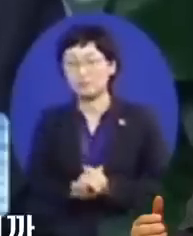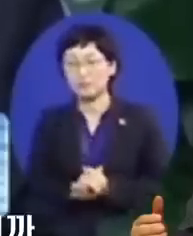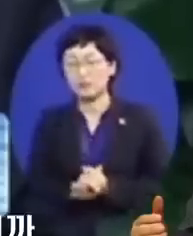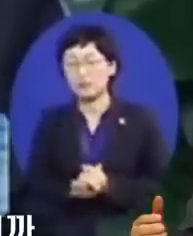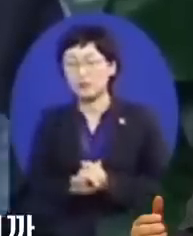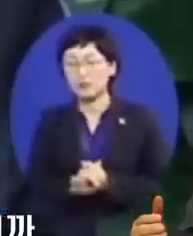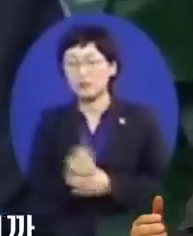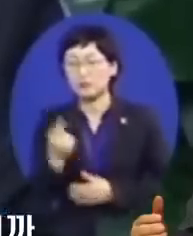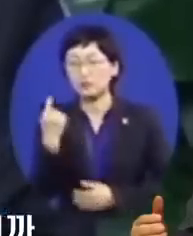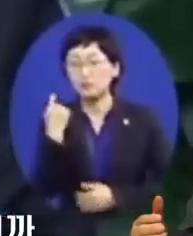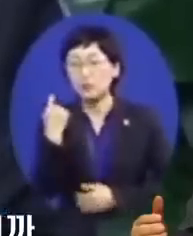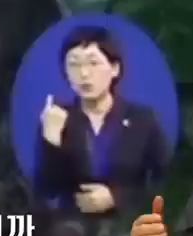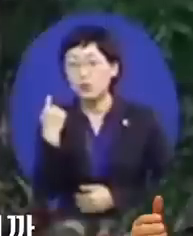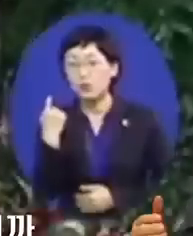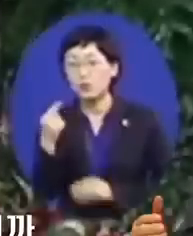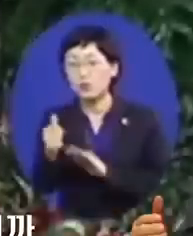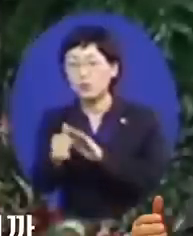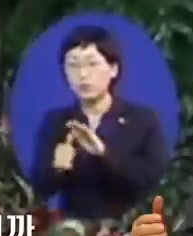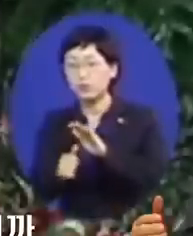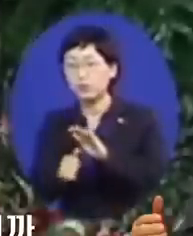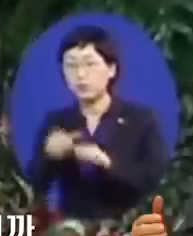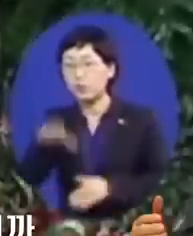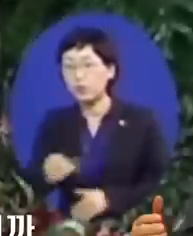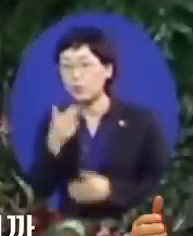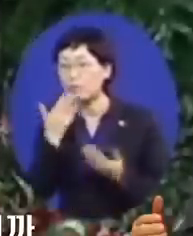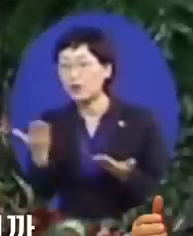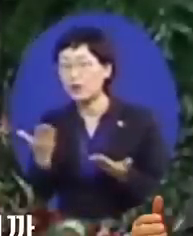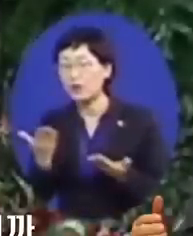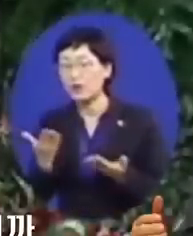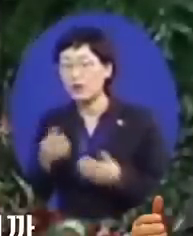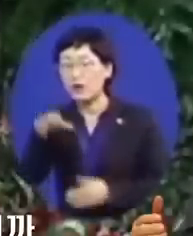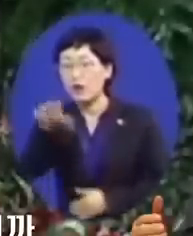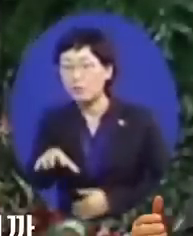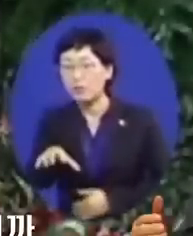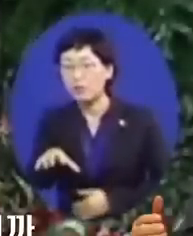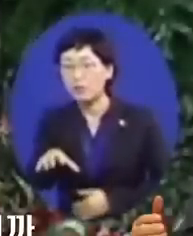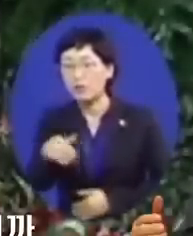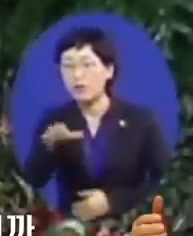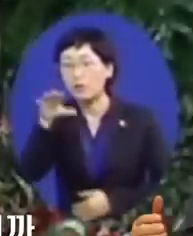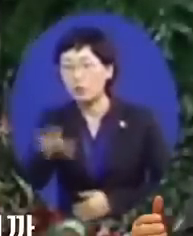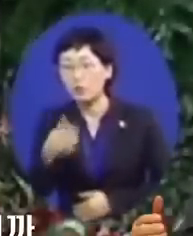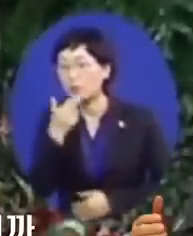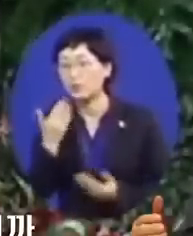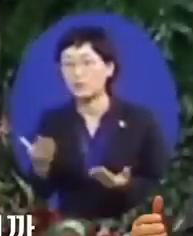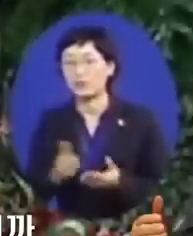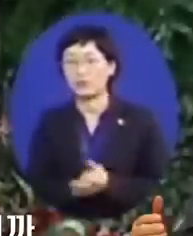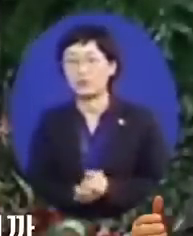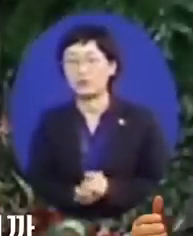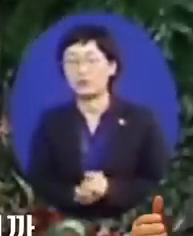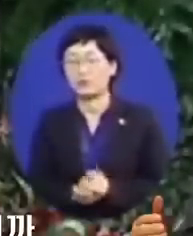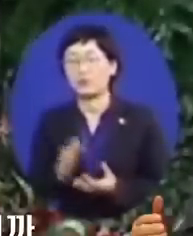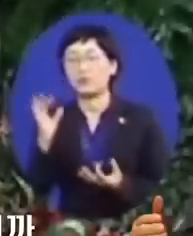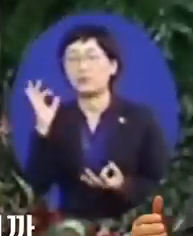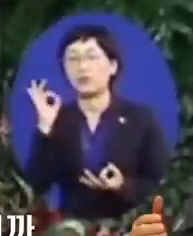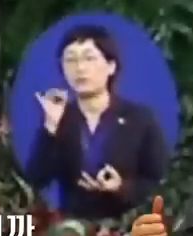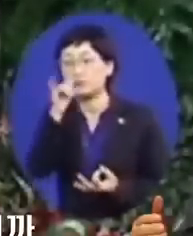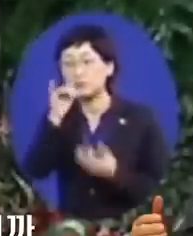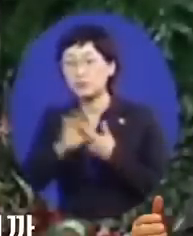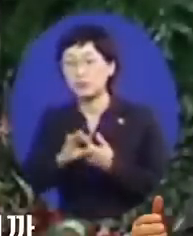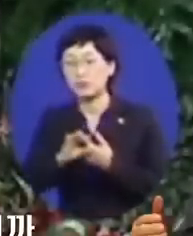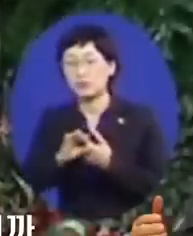뒤로 물러갈 때도 없고 앞으로는 더욱 나갈 자리가 없습니다. 가만히 있으면